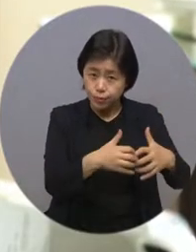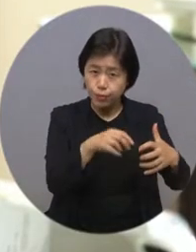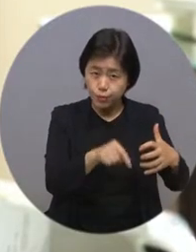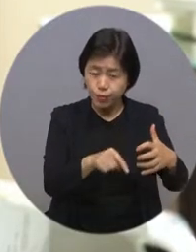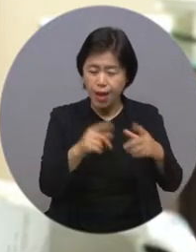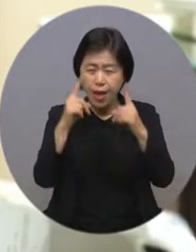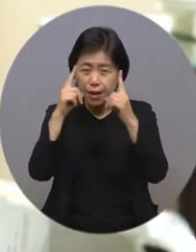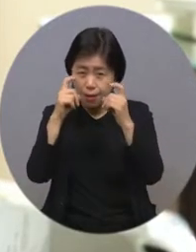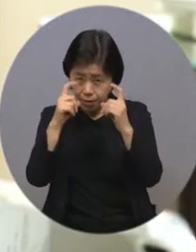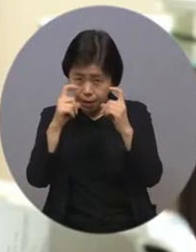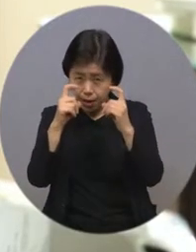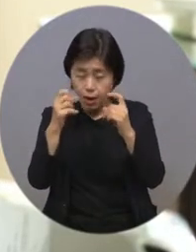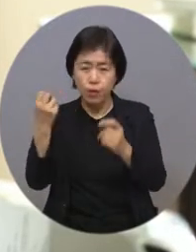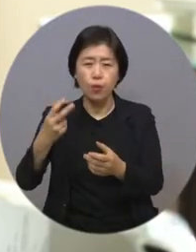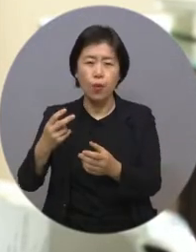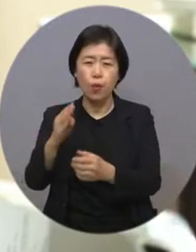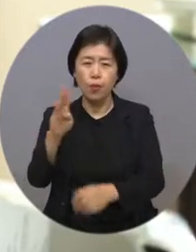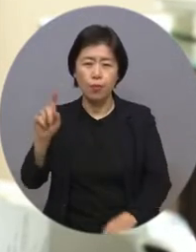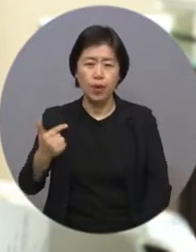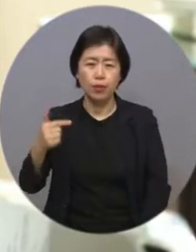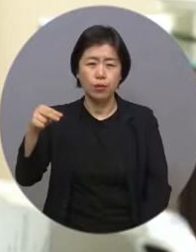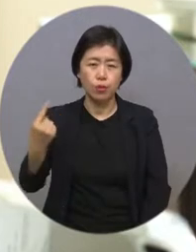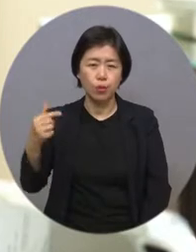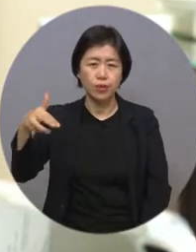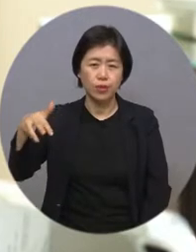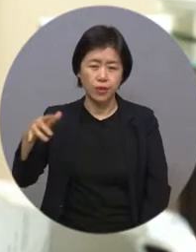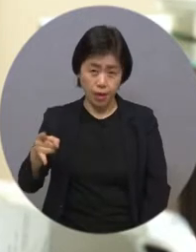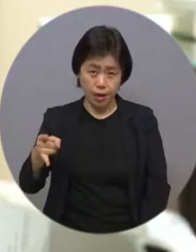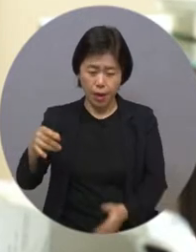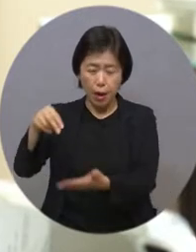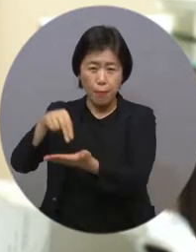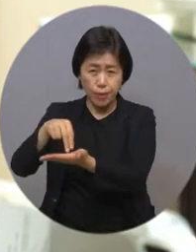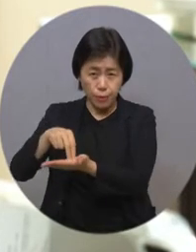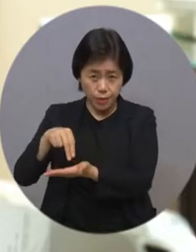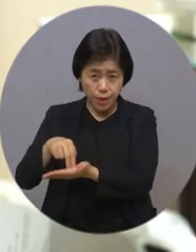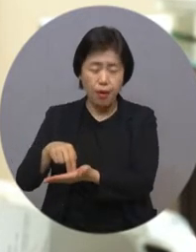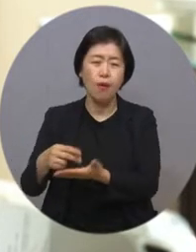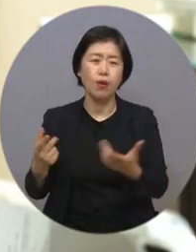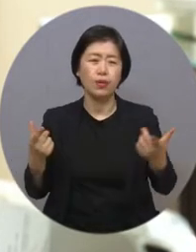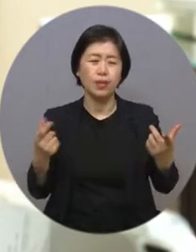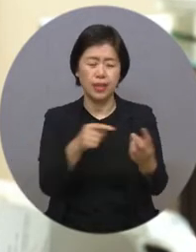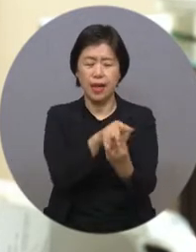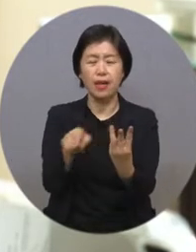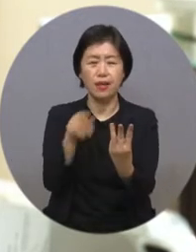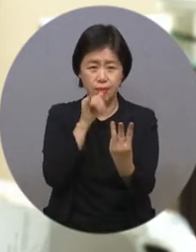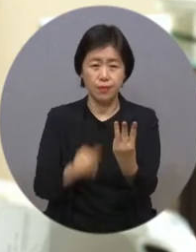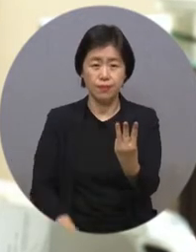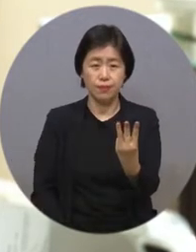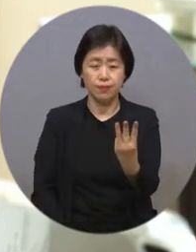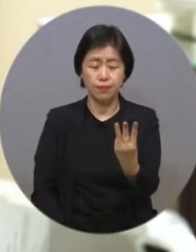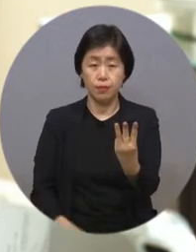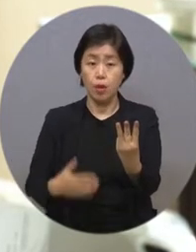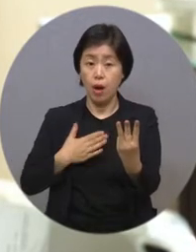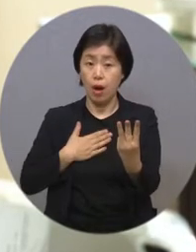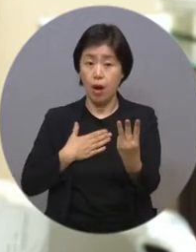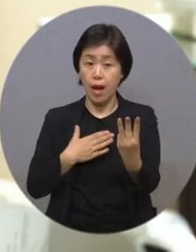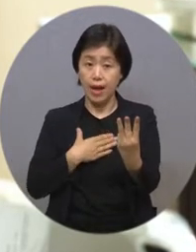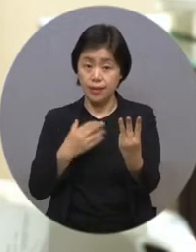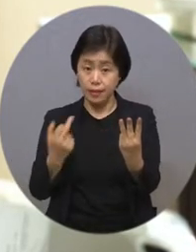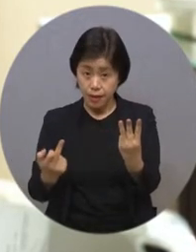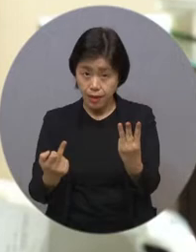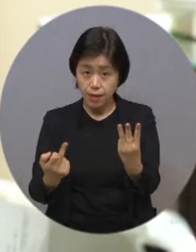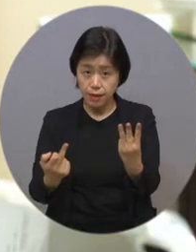이미징, 그다음에 반도체를 판매하고 있는 회사, 이렇게 세 개로 나눠져 있는데요. 네. 저희 안산 개발 생산 본부는 네.